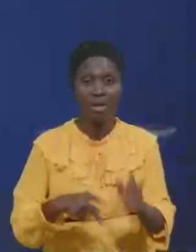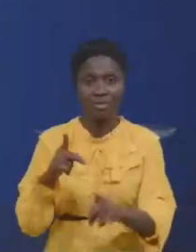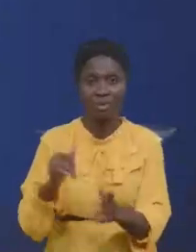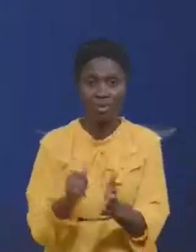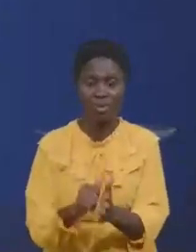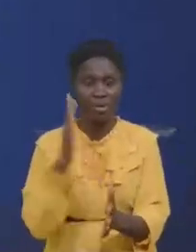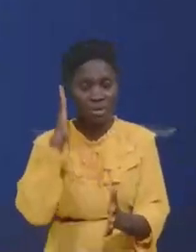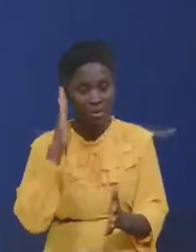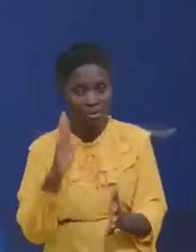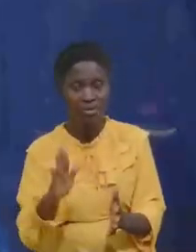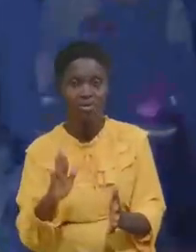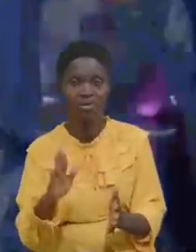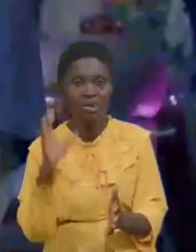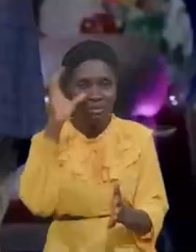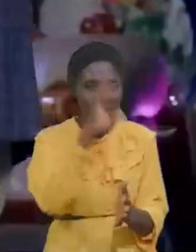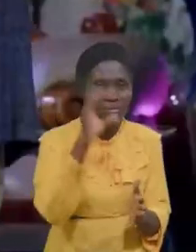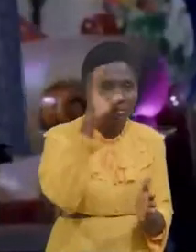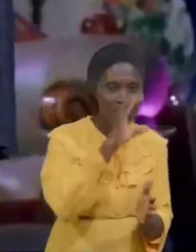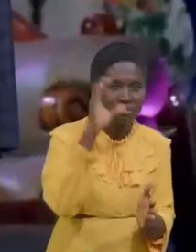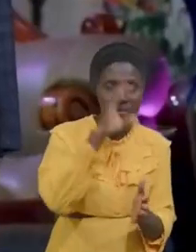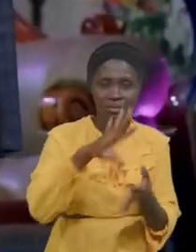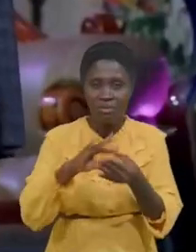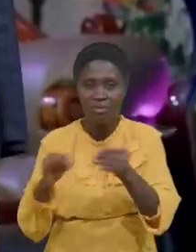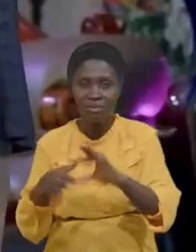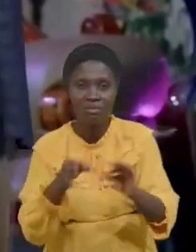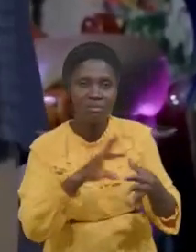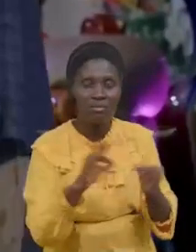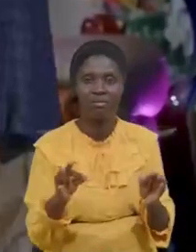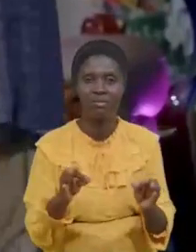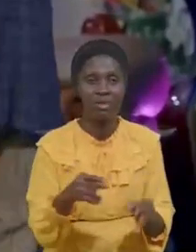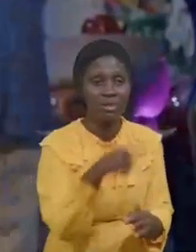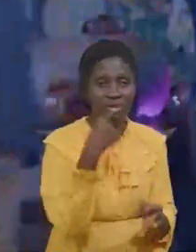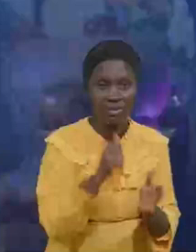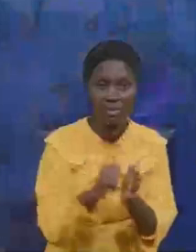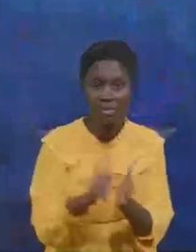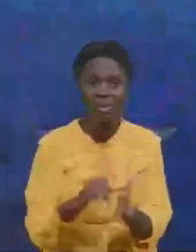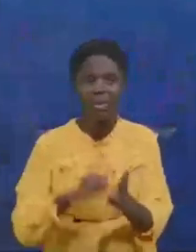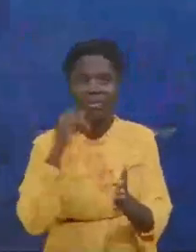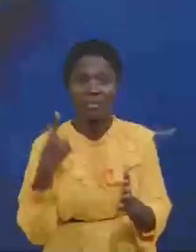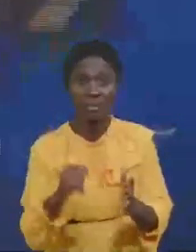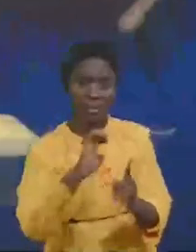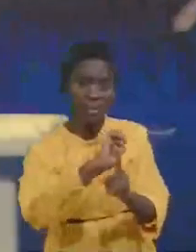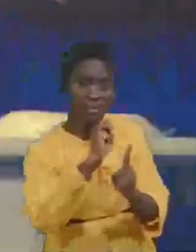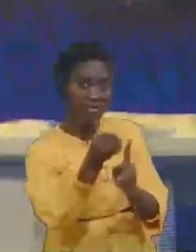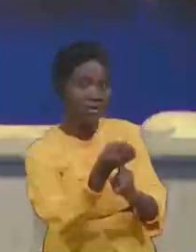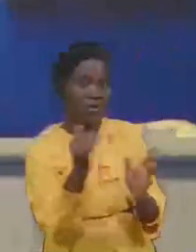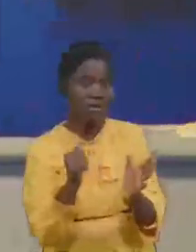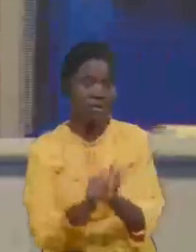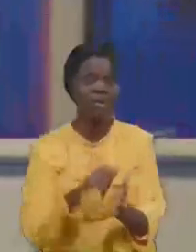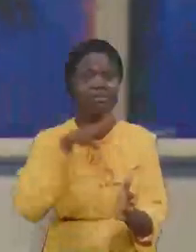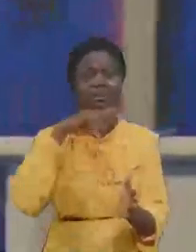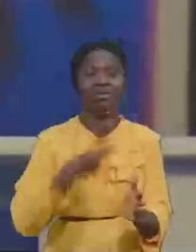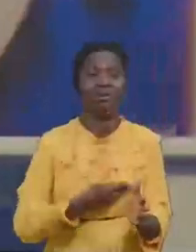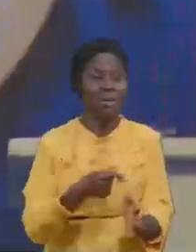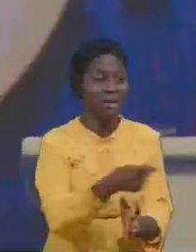les théoristes nous disent que c'est l'environnement qui nous corrompt. Ils disent